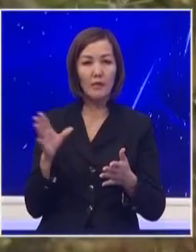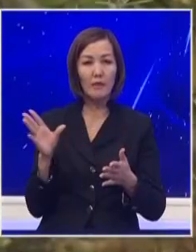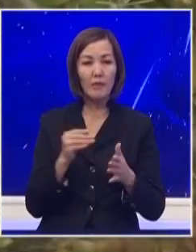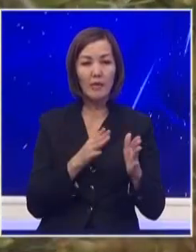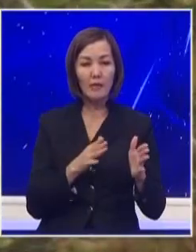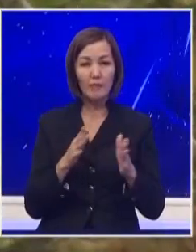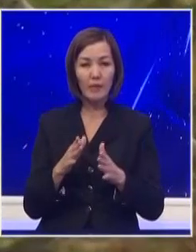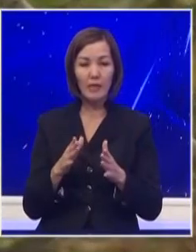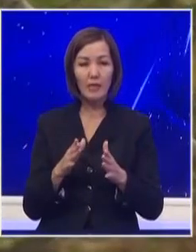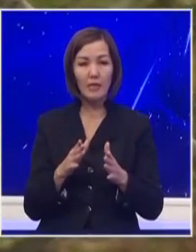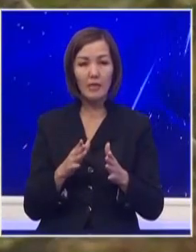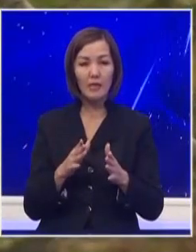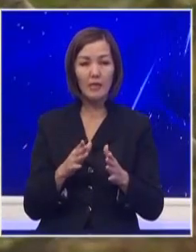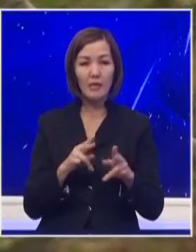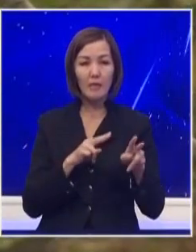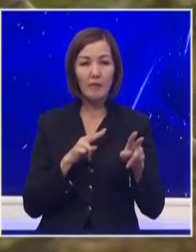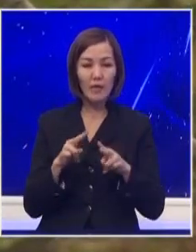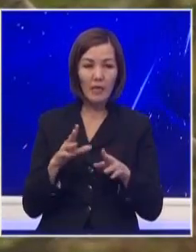мынау суармалы судың